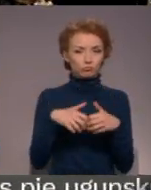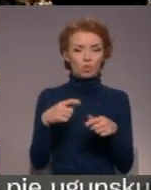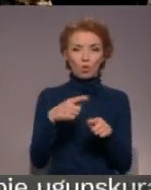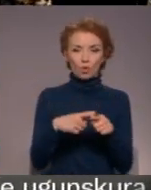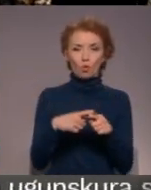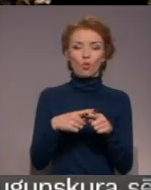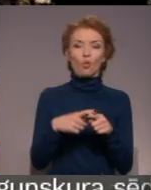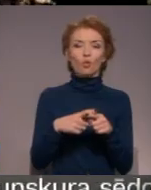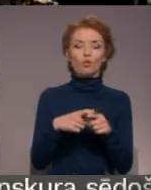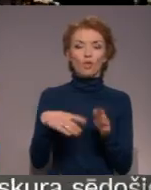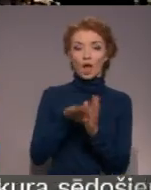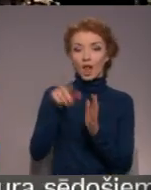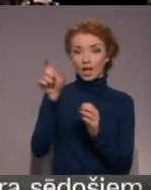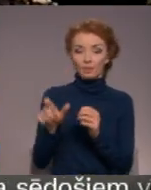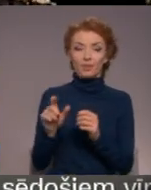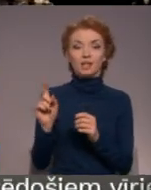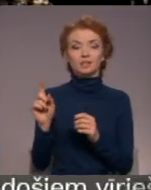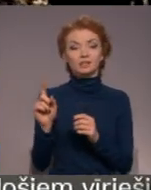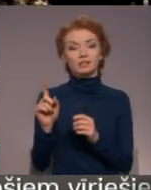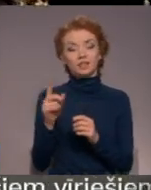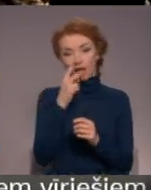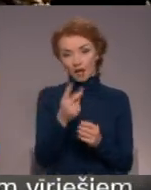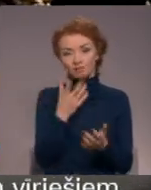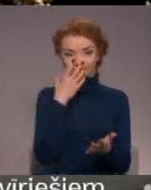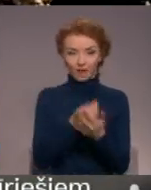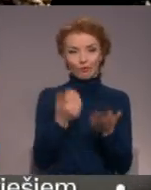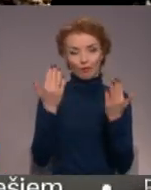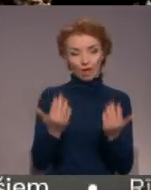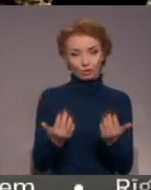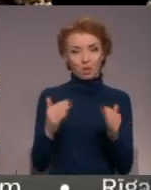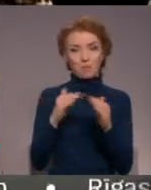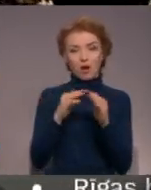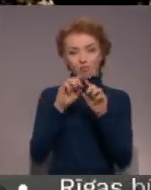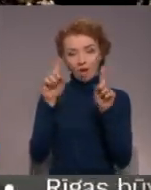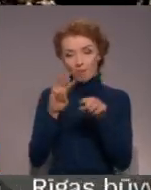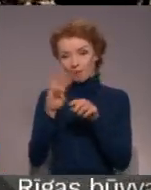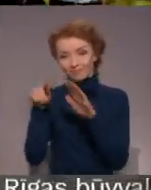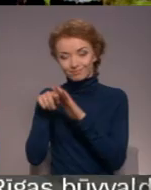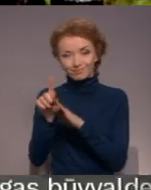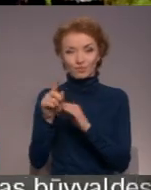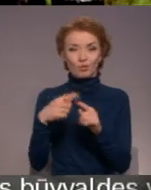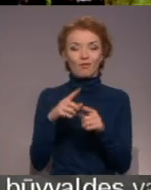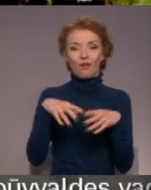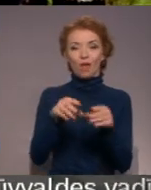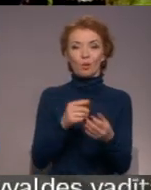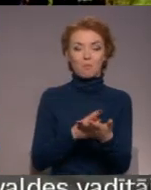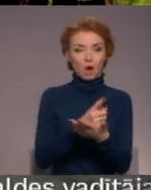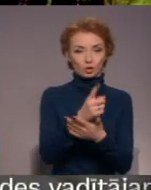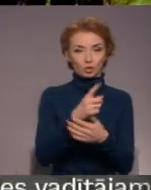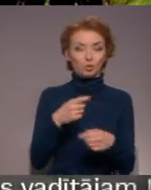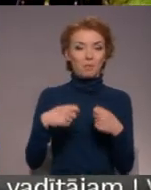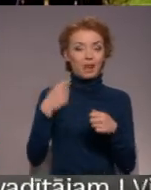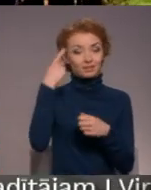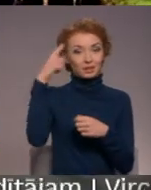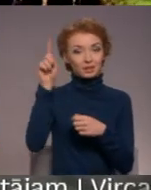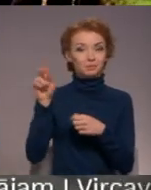beigās dalībnieks ir interesants redz arī savu rezultātu mājaslapā un arī veikto maršrutu. Spēles idejas ot